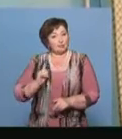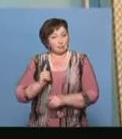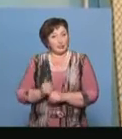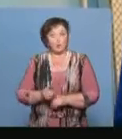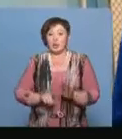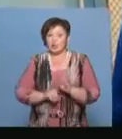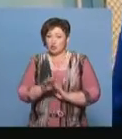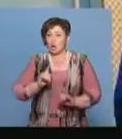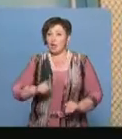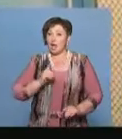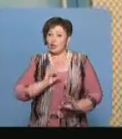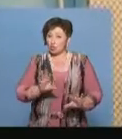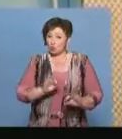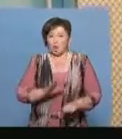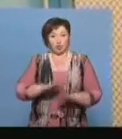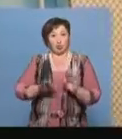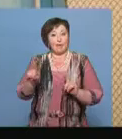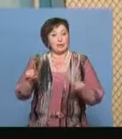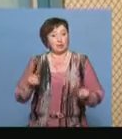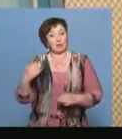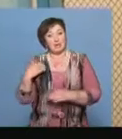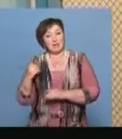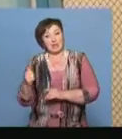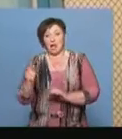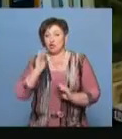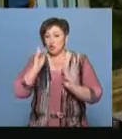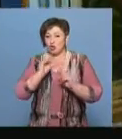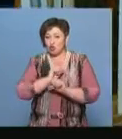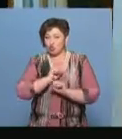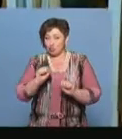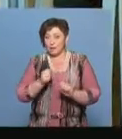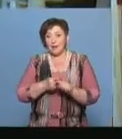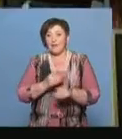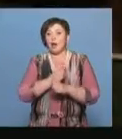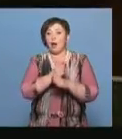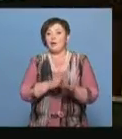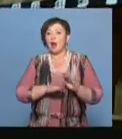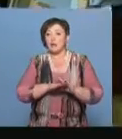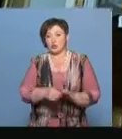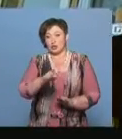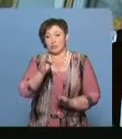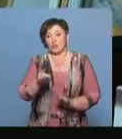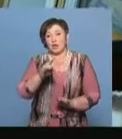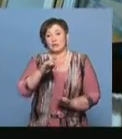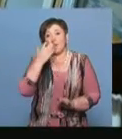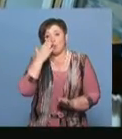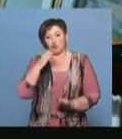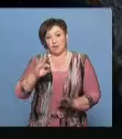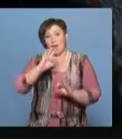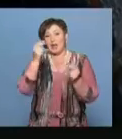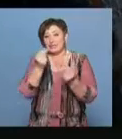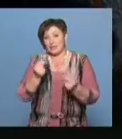проводит инструктаж. Руками ничего не трогать, не прислоняться, не шуметь. Это хранилище фондов Республиканского музея изобразительных искусств.